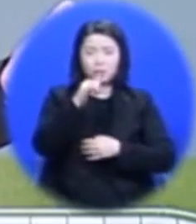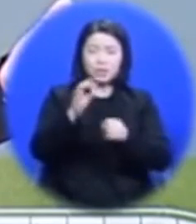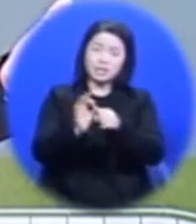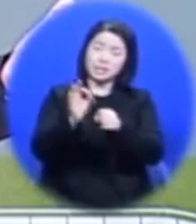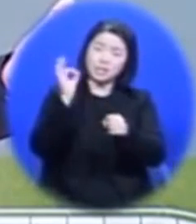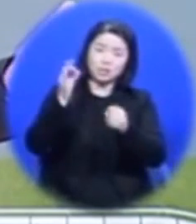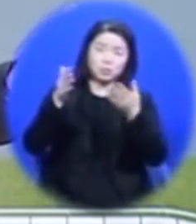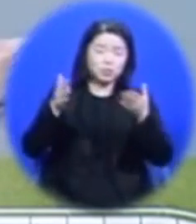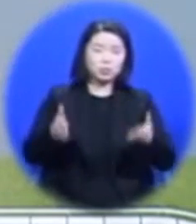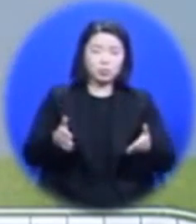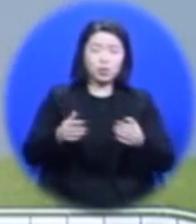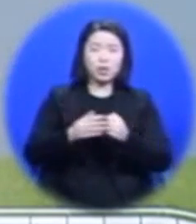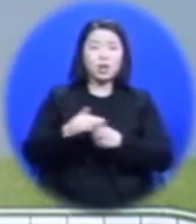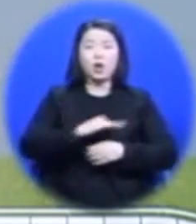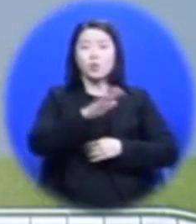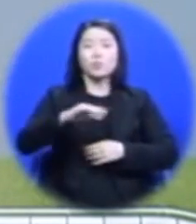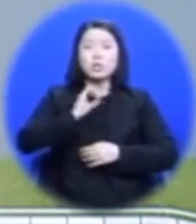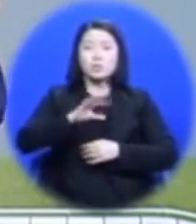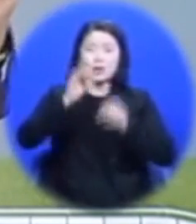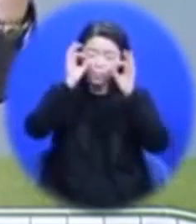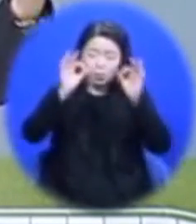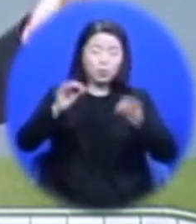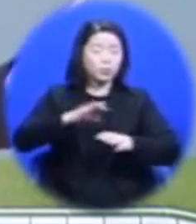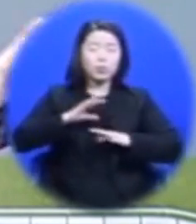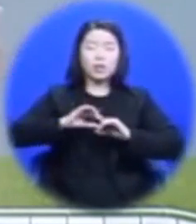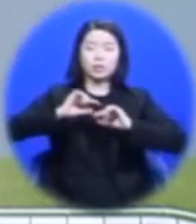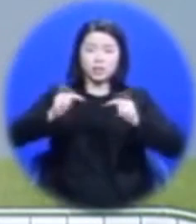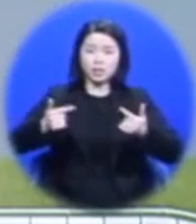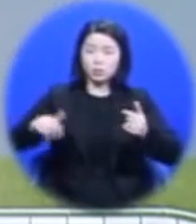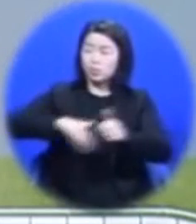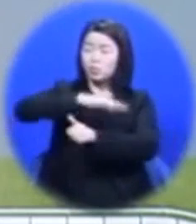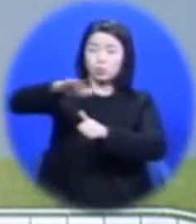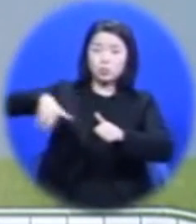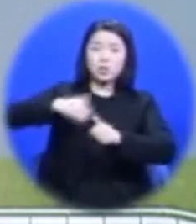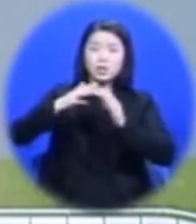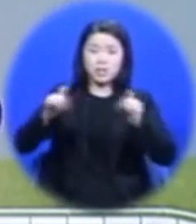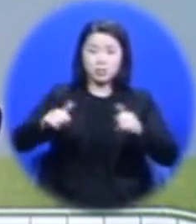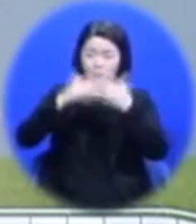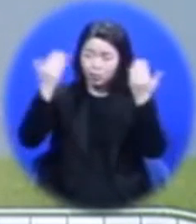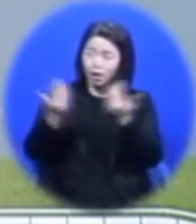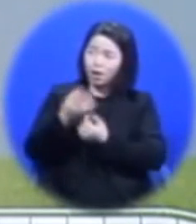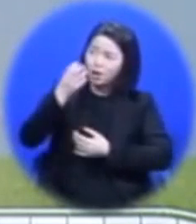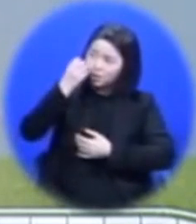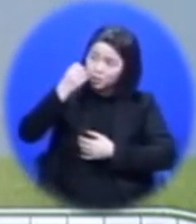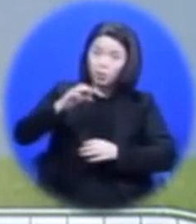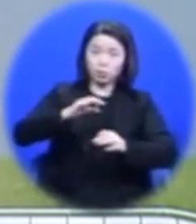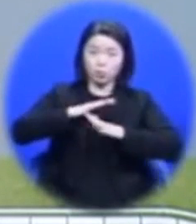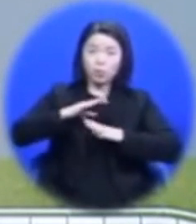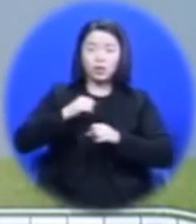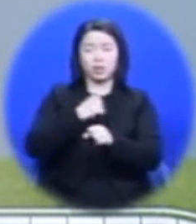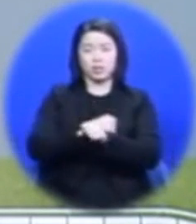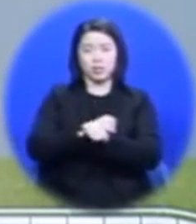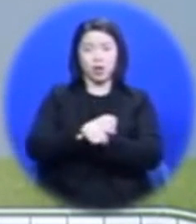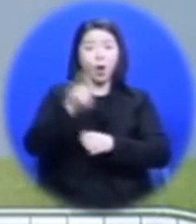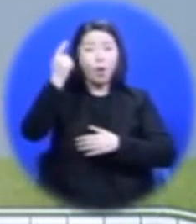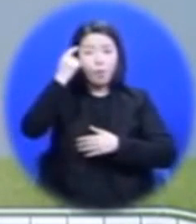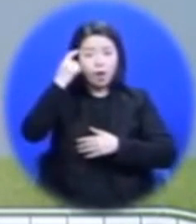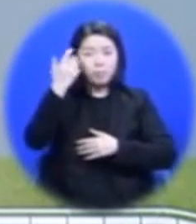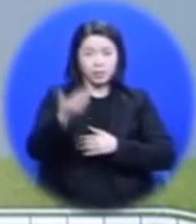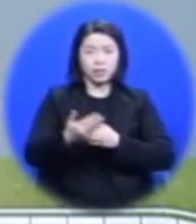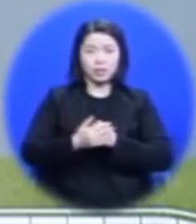10년의 세월을 우리만 보고 놀라는 게 아니고 주변에 있는 사람들도 다 신기해하고 놀라야 합니다. 왜 그랬을까?